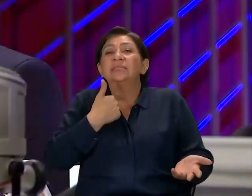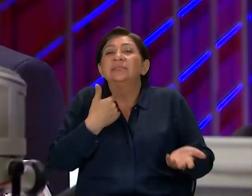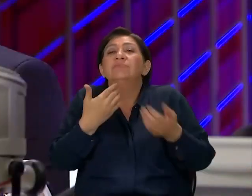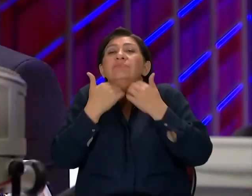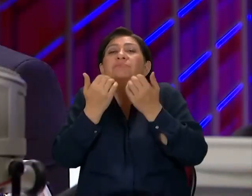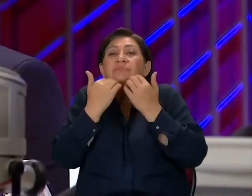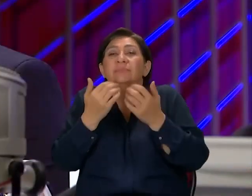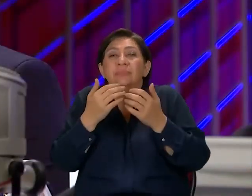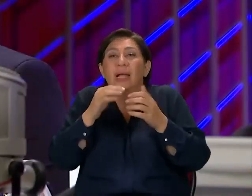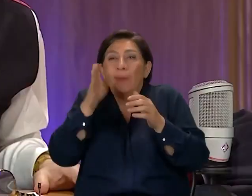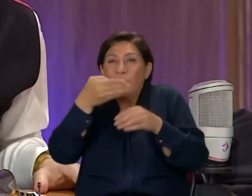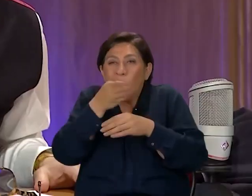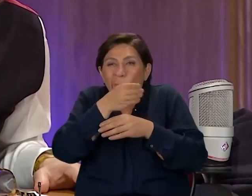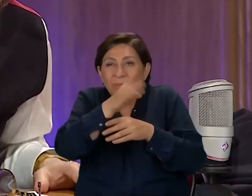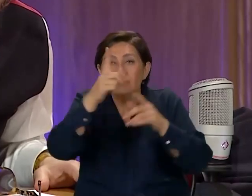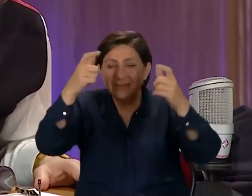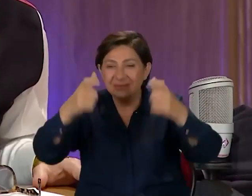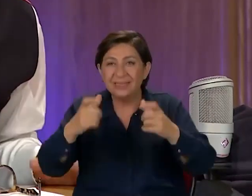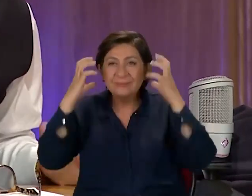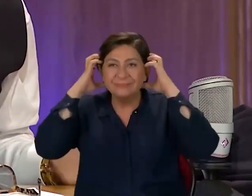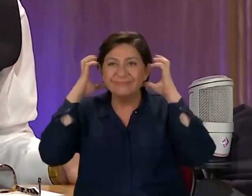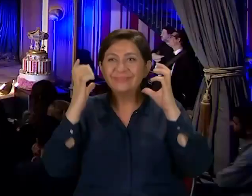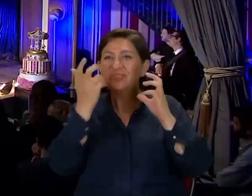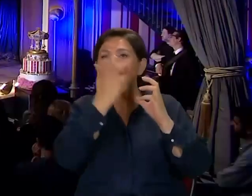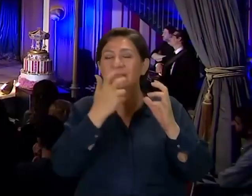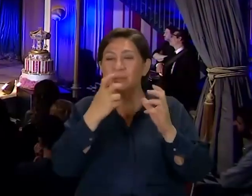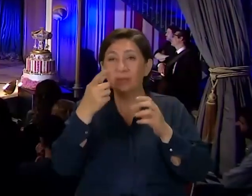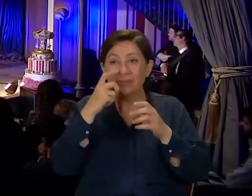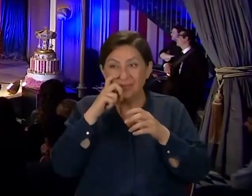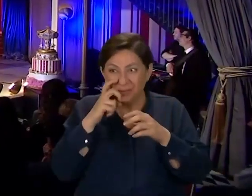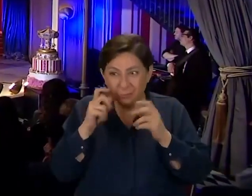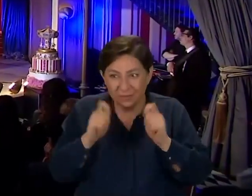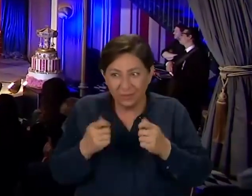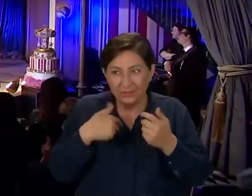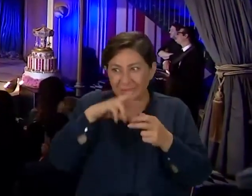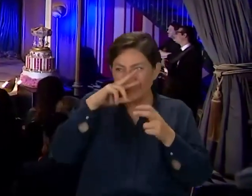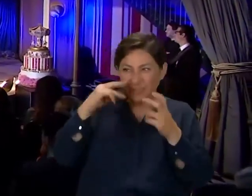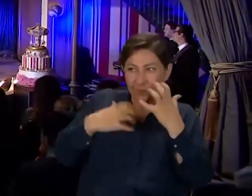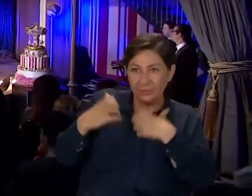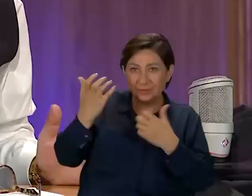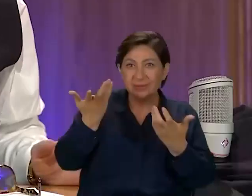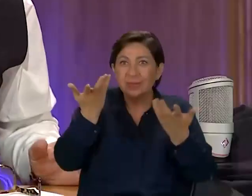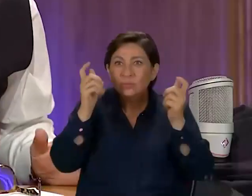filan çıkmıyor. Arka sokaklarda filan bir stüdyoya... Bu neye git bana tecavüz mü edeceklerim? Nerede paramı mı